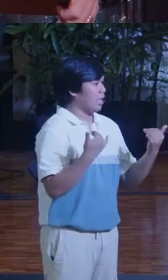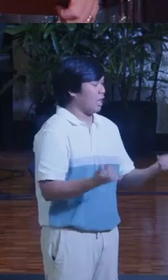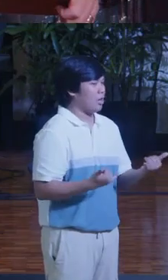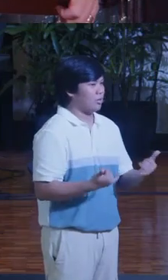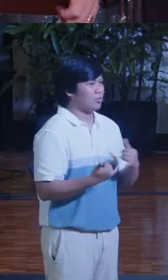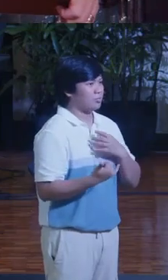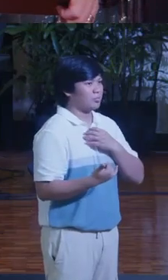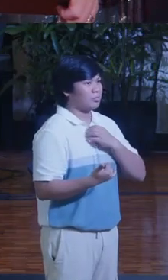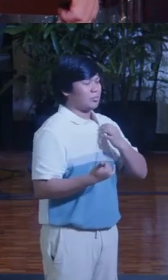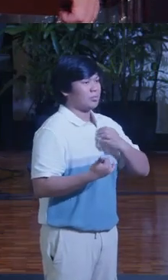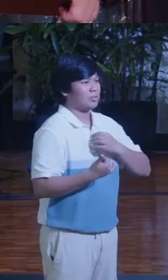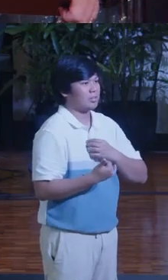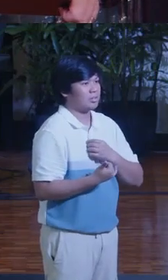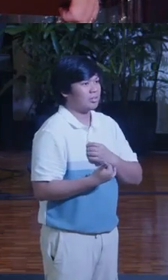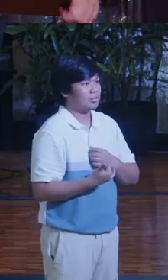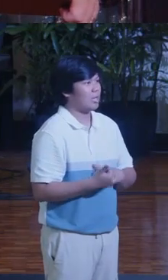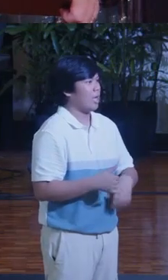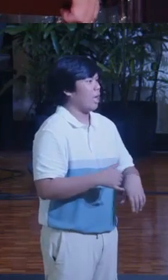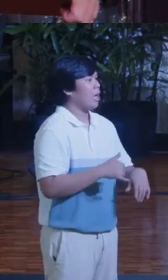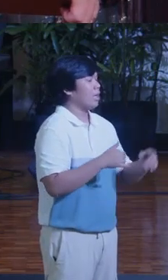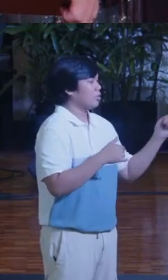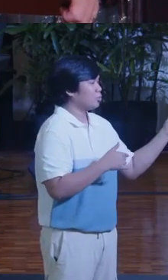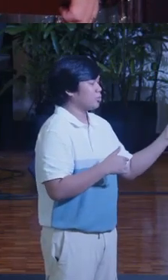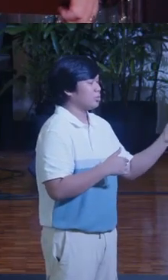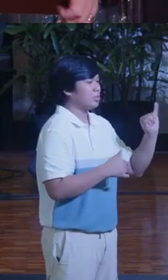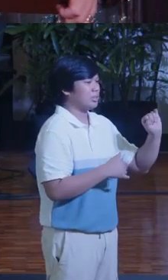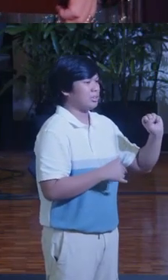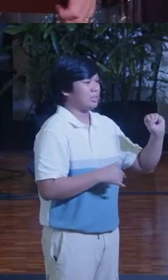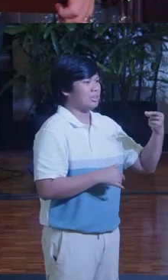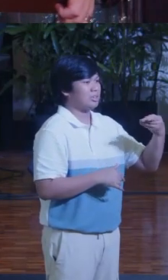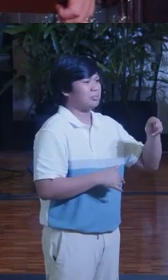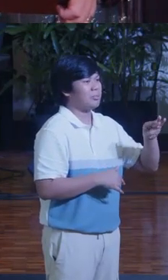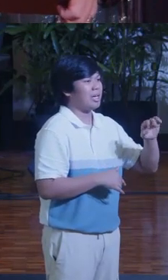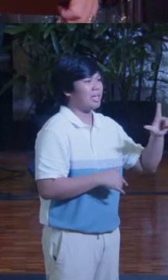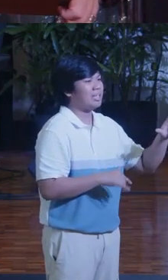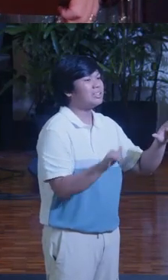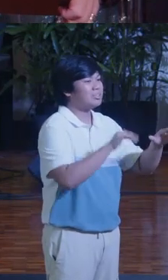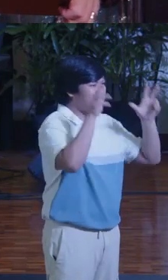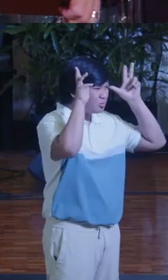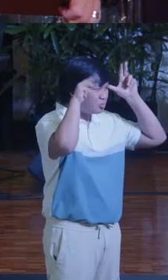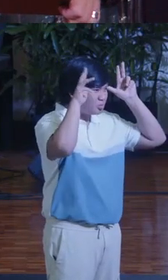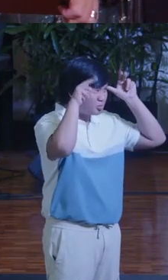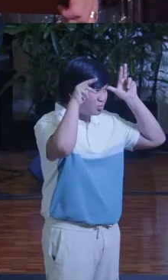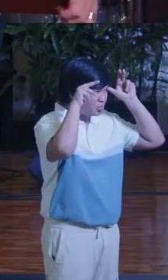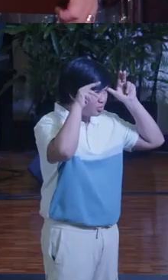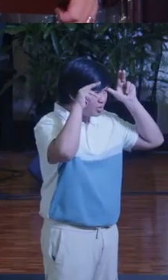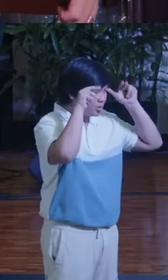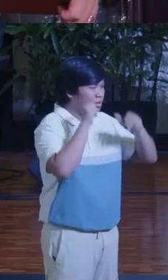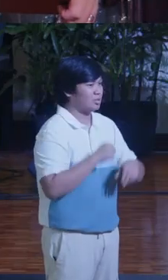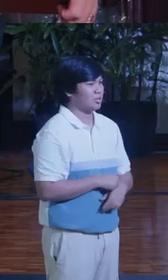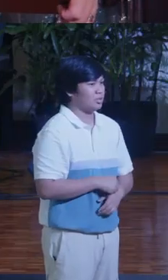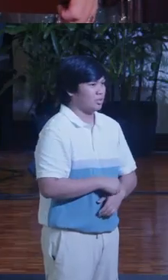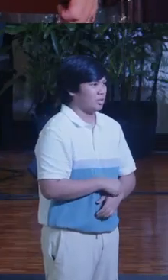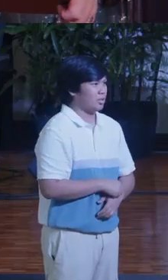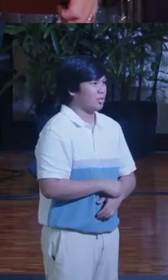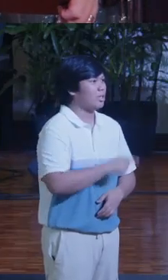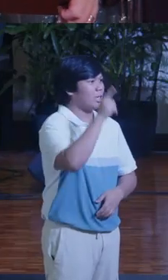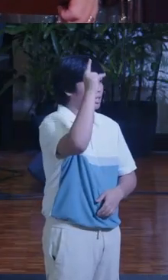you shall call his name Ishmael, because the Lord has listened to your